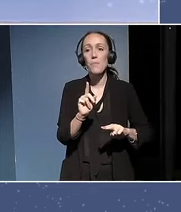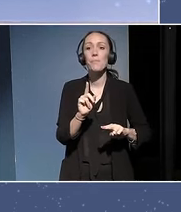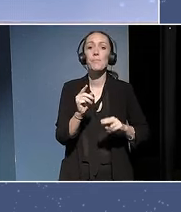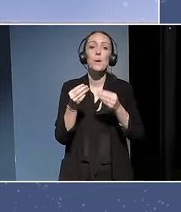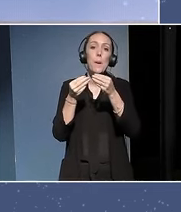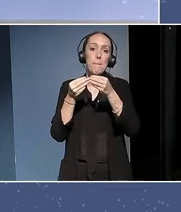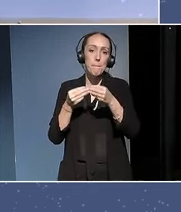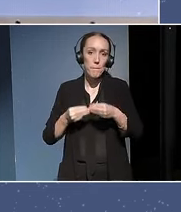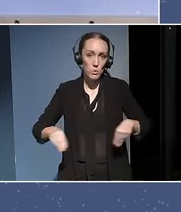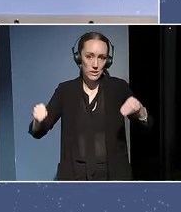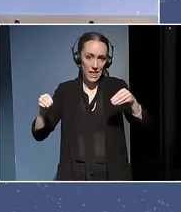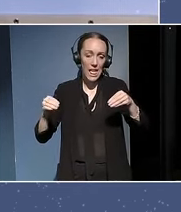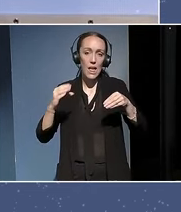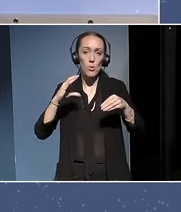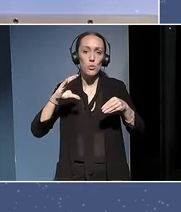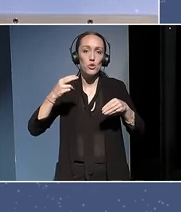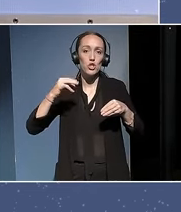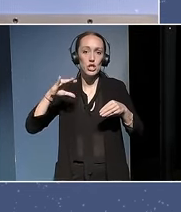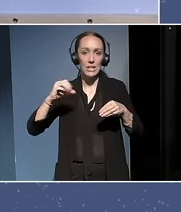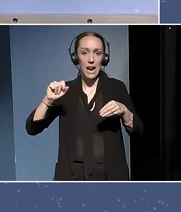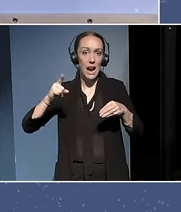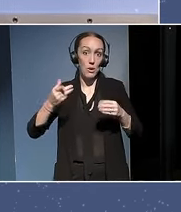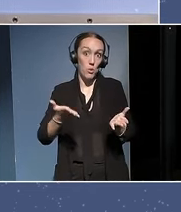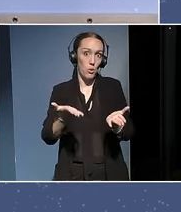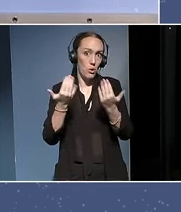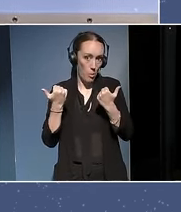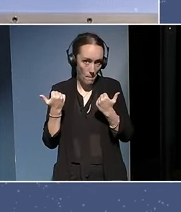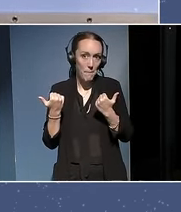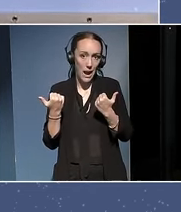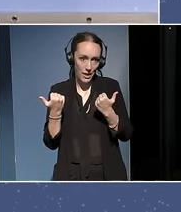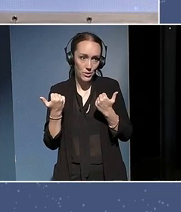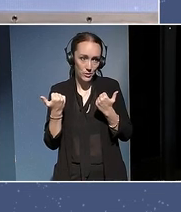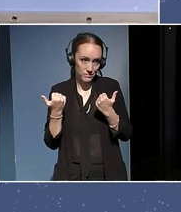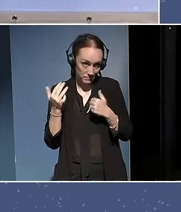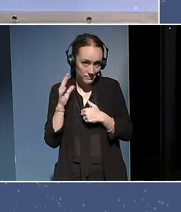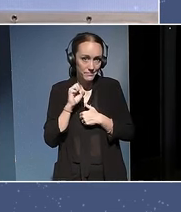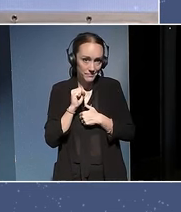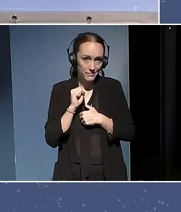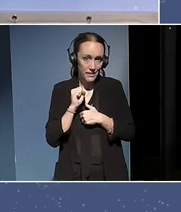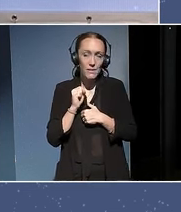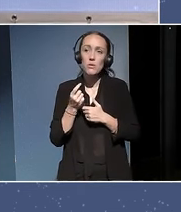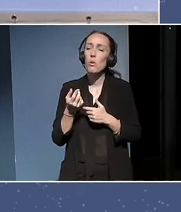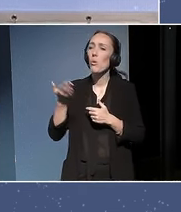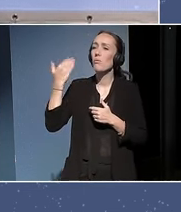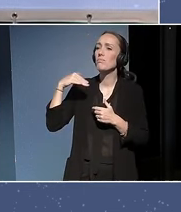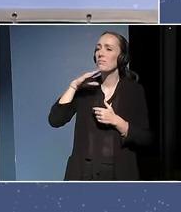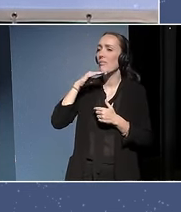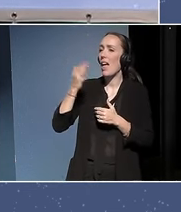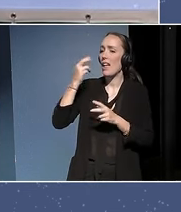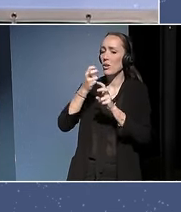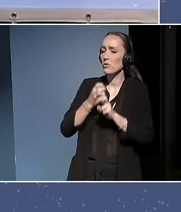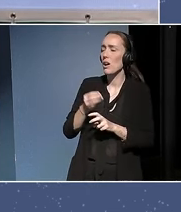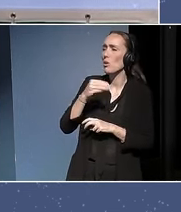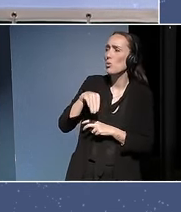museo di Chicago non so se spiego e quello precedente Dov'è andato quello precedente è stato